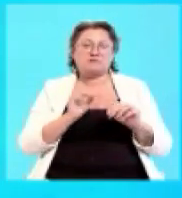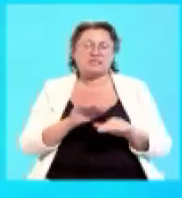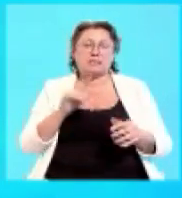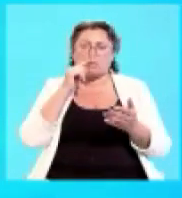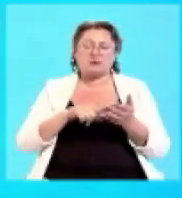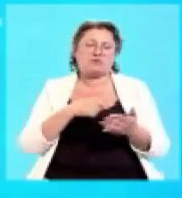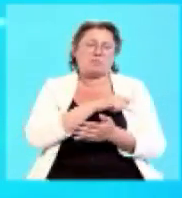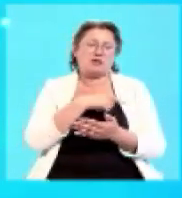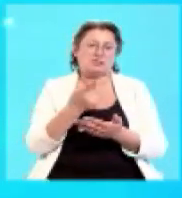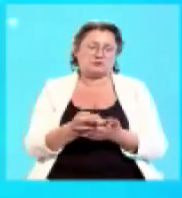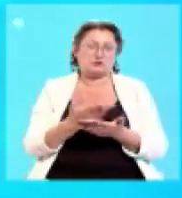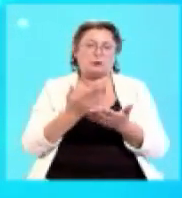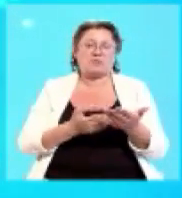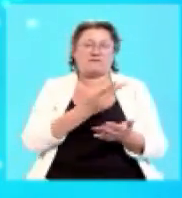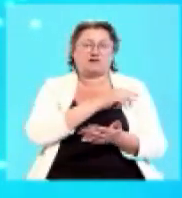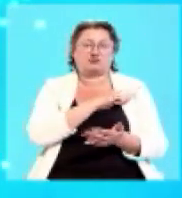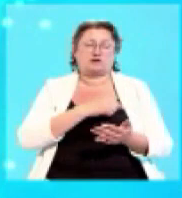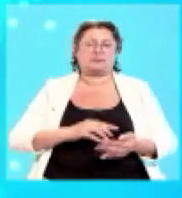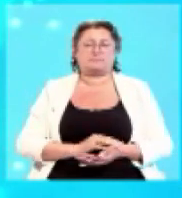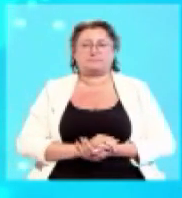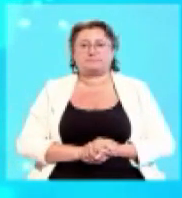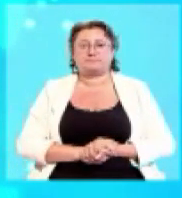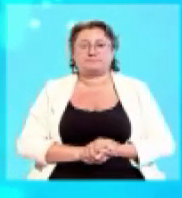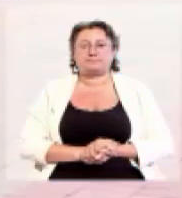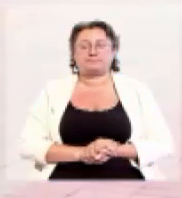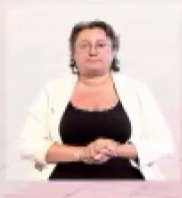больничную койку? О рекомендациях врачей Маргарита Иванова.